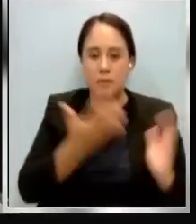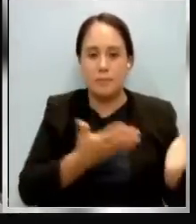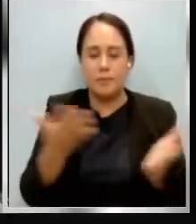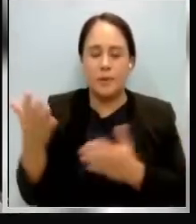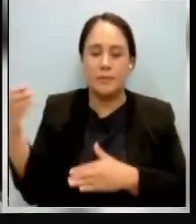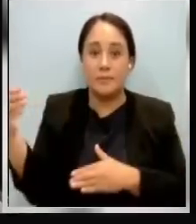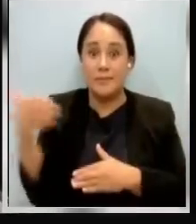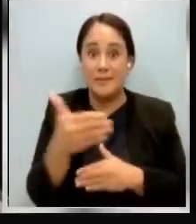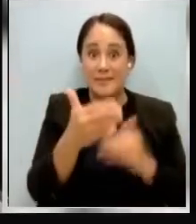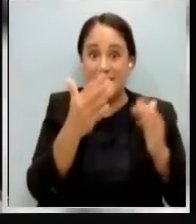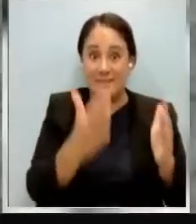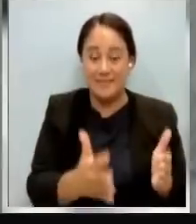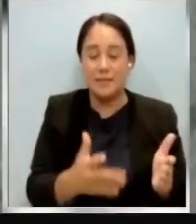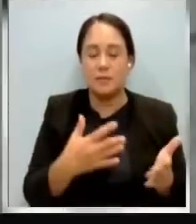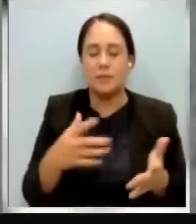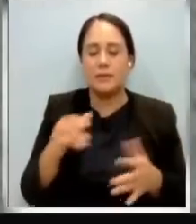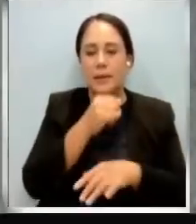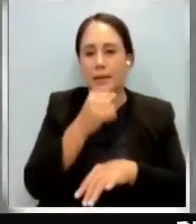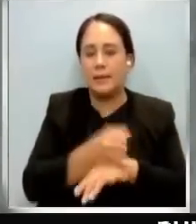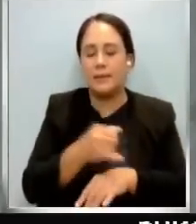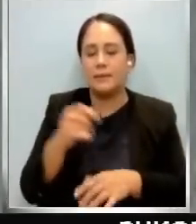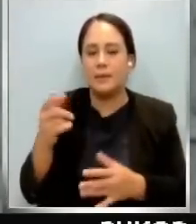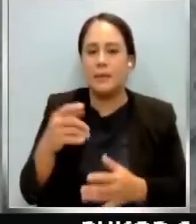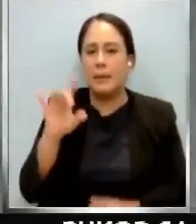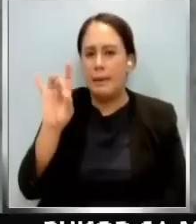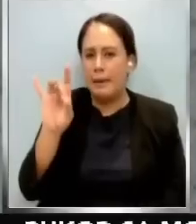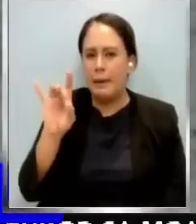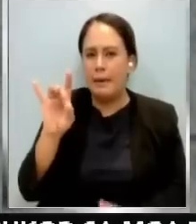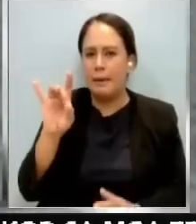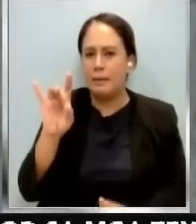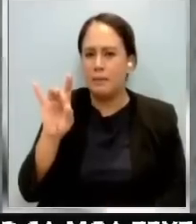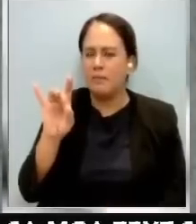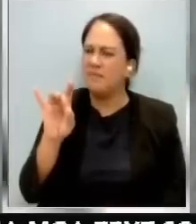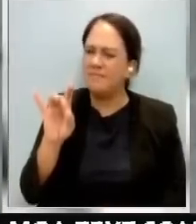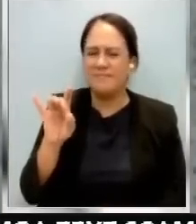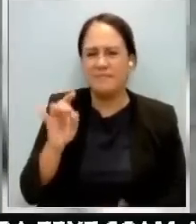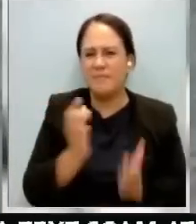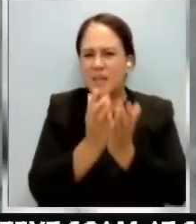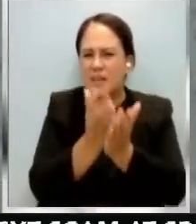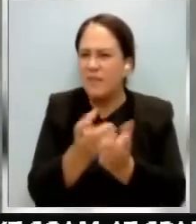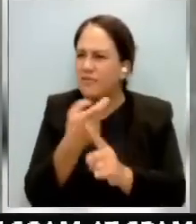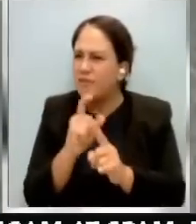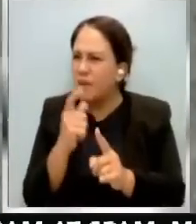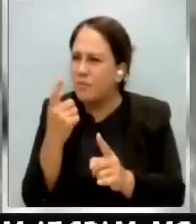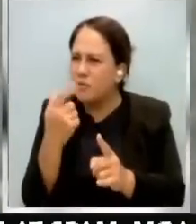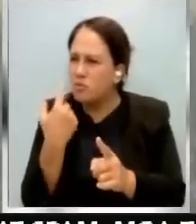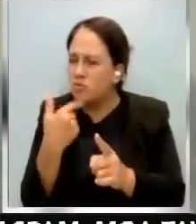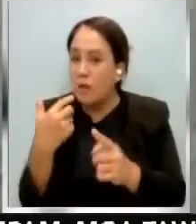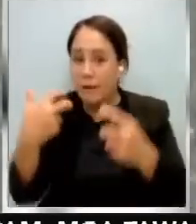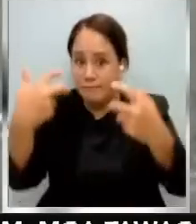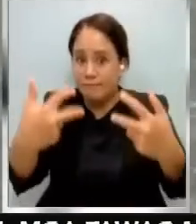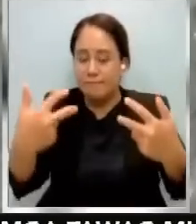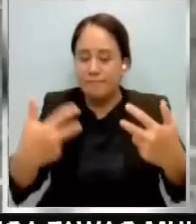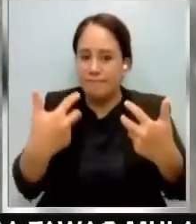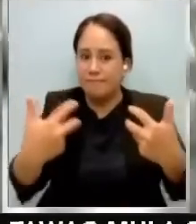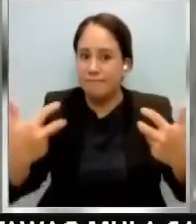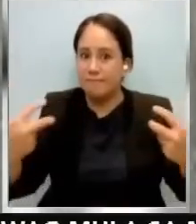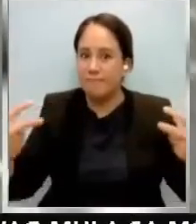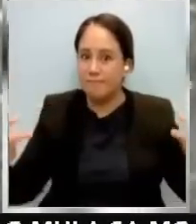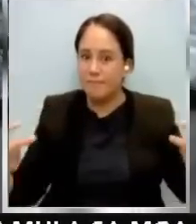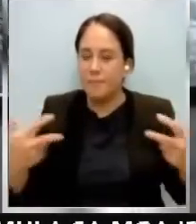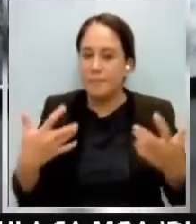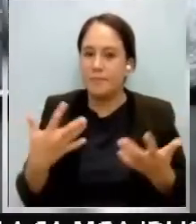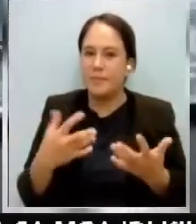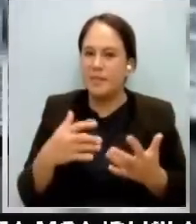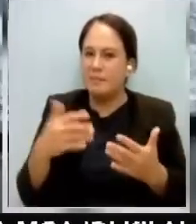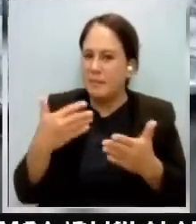Pag-asa. 8 barko mula sa hindi pa malamang bansa ang nakapwesto di kalayuan mula sa Pag-asa Island nang